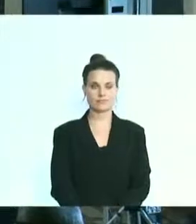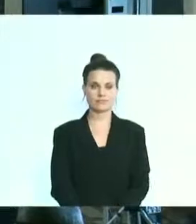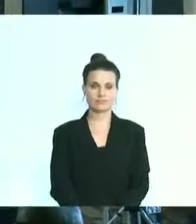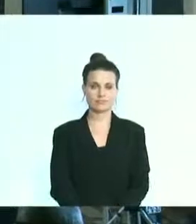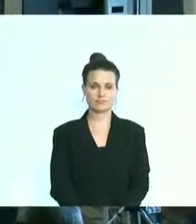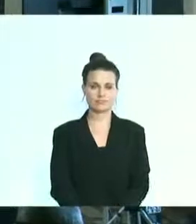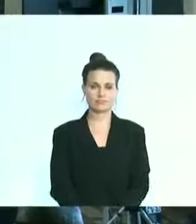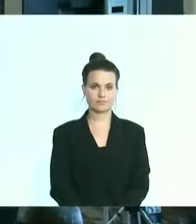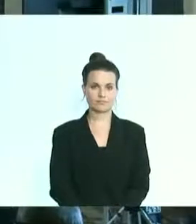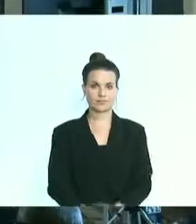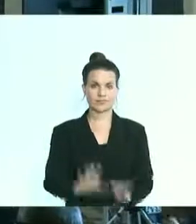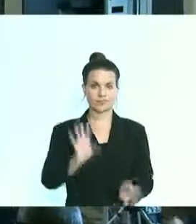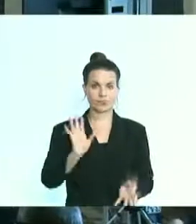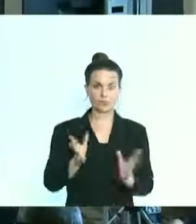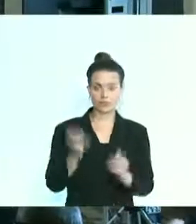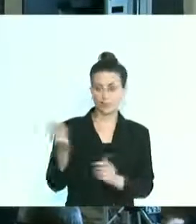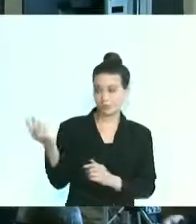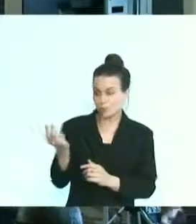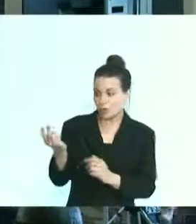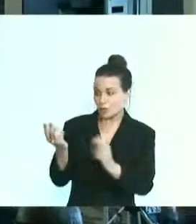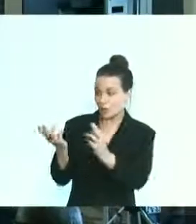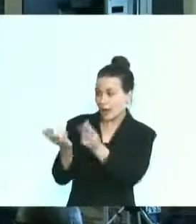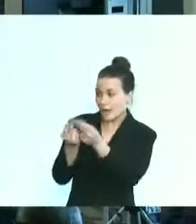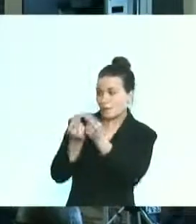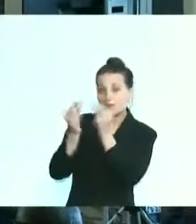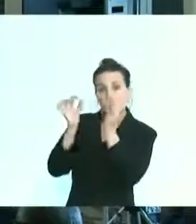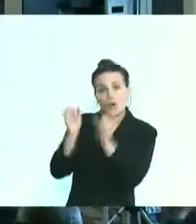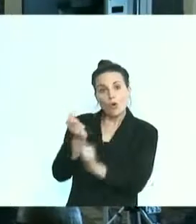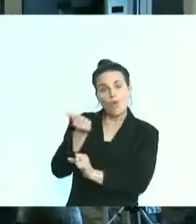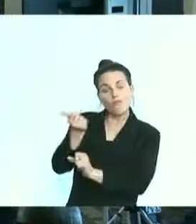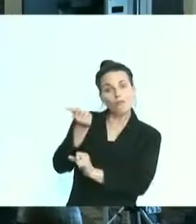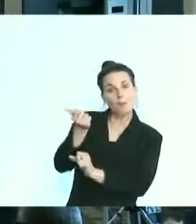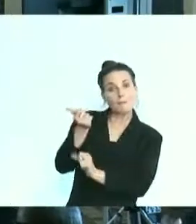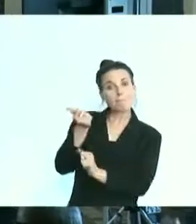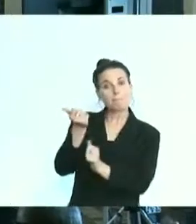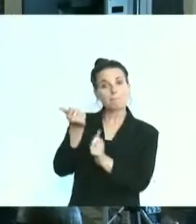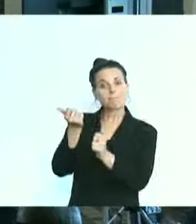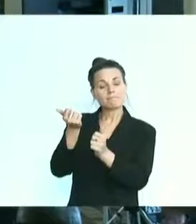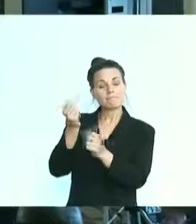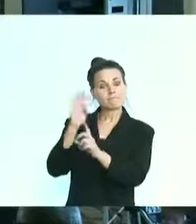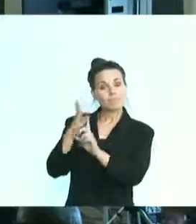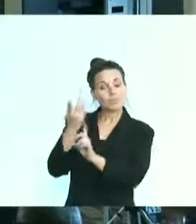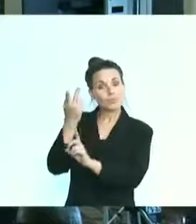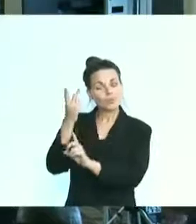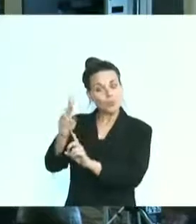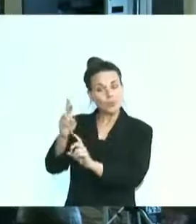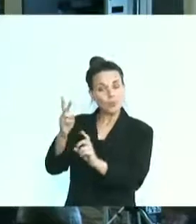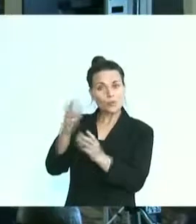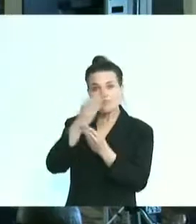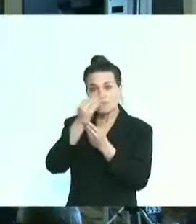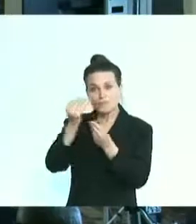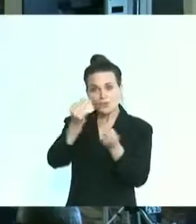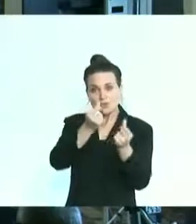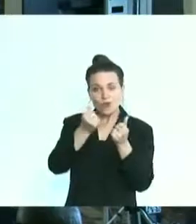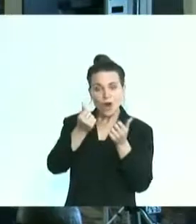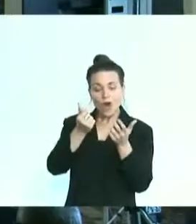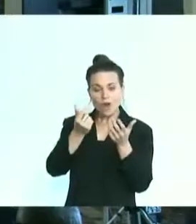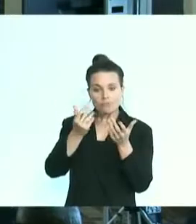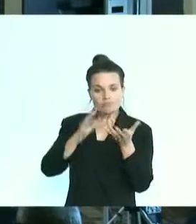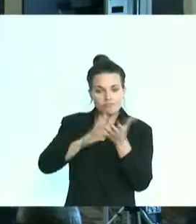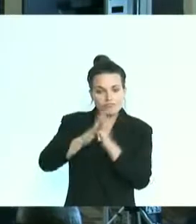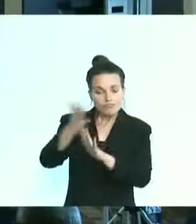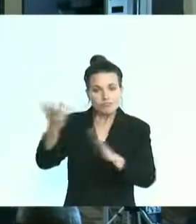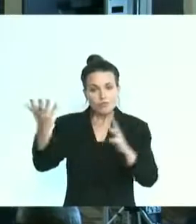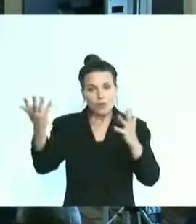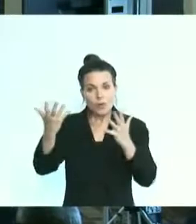Si vous pouvez nous dire un petit peu toutes les deux comment justement vous avez vécu cette mission et puis qu'est-ce que vous avez ressenti comme amélioration? Qu'est-ce qui a permis?